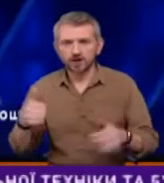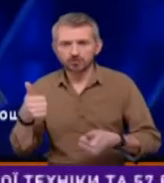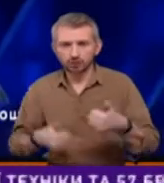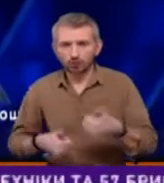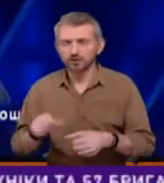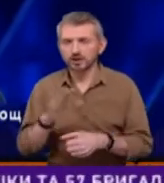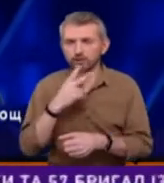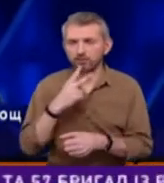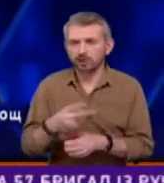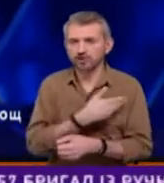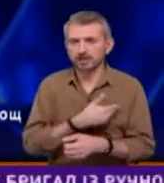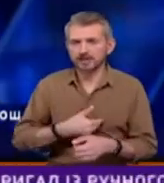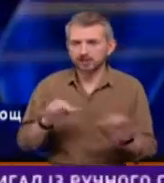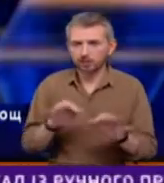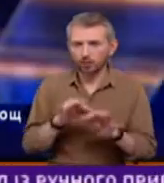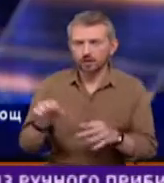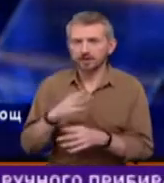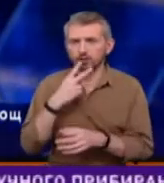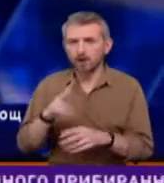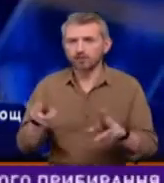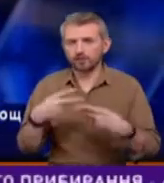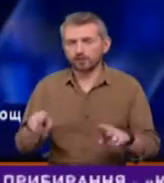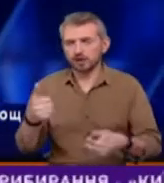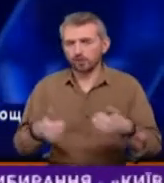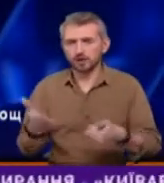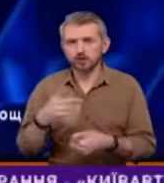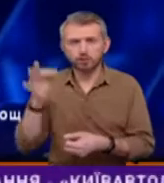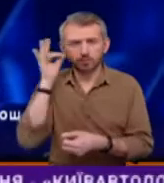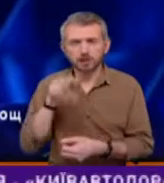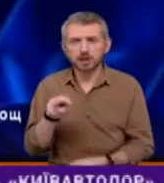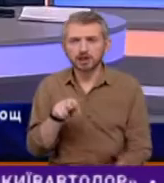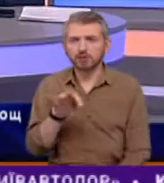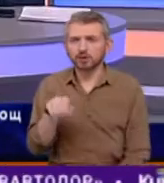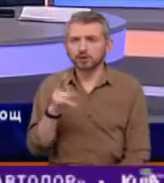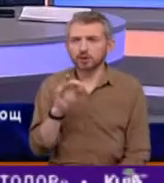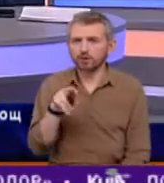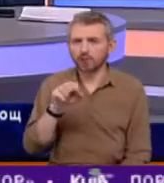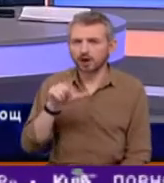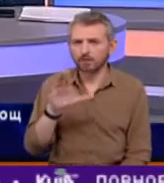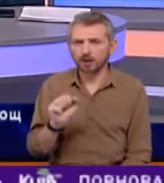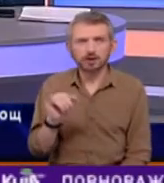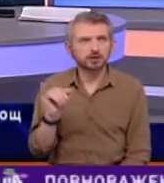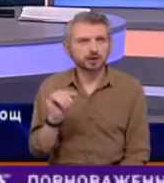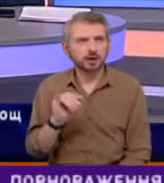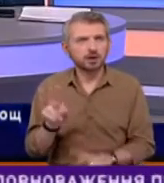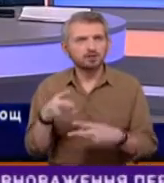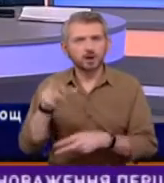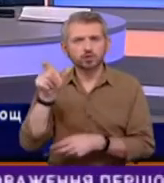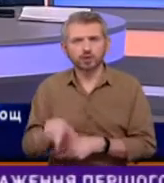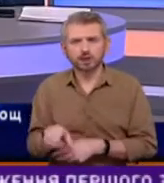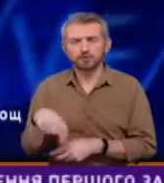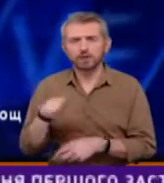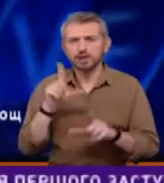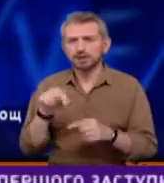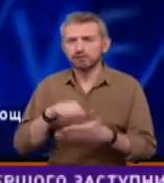конкурс, Євробачення, класичний конкурс, Євробачення, танцювальний конкурс. Якщо пам'ятаєте, Лілія Подкопаєва і, вже не пам'ятаю прізвище, танцюриста, вони